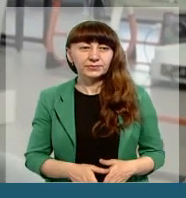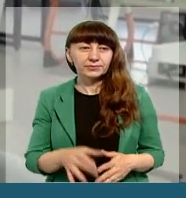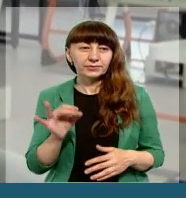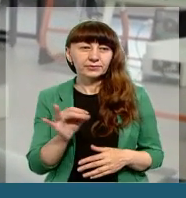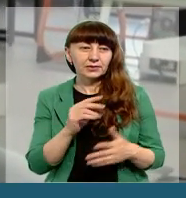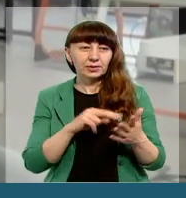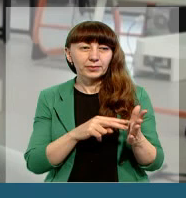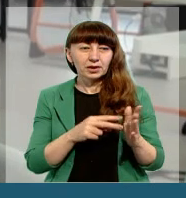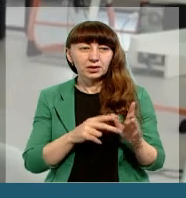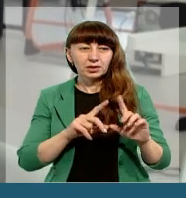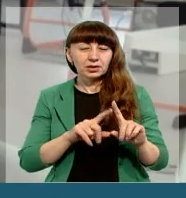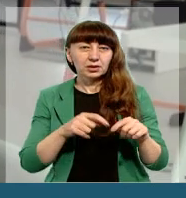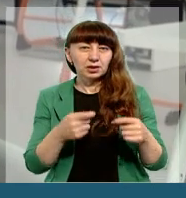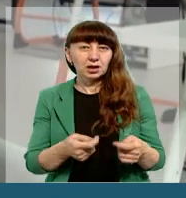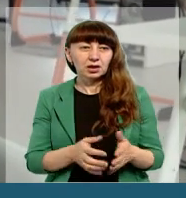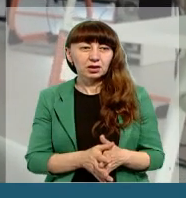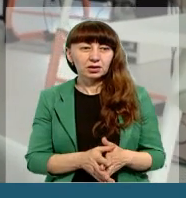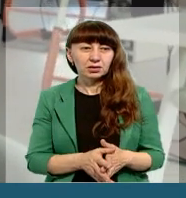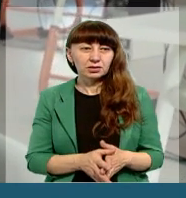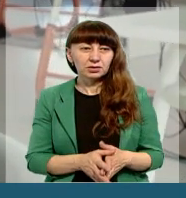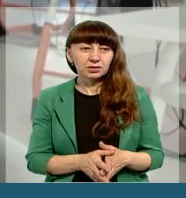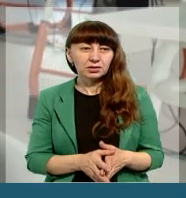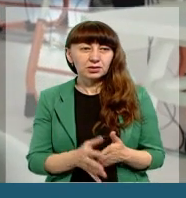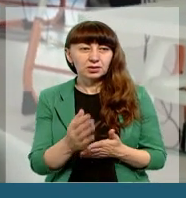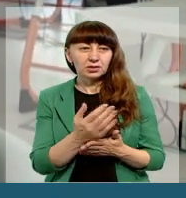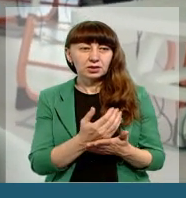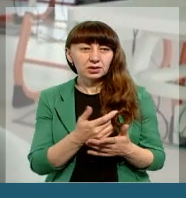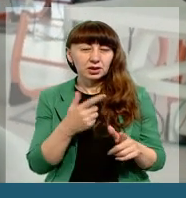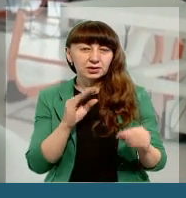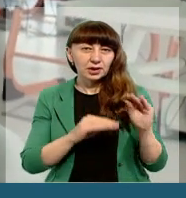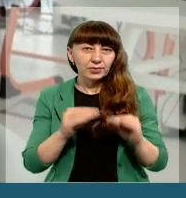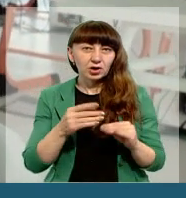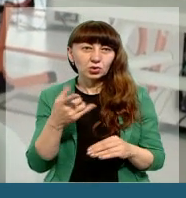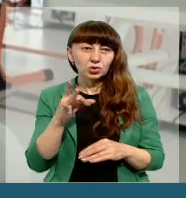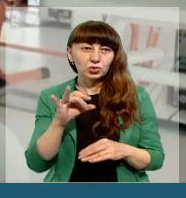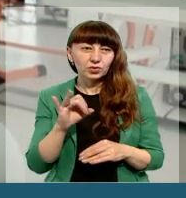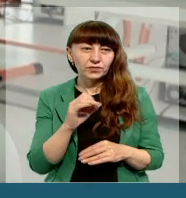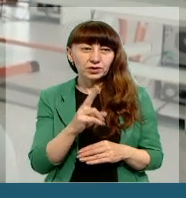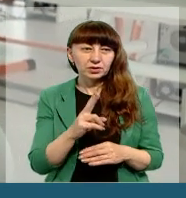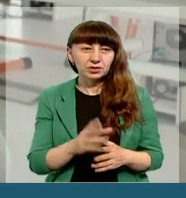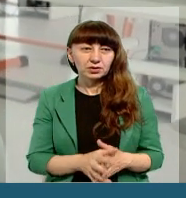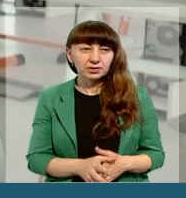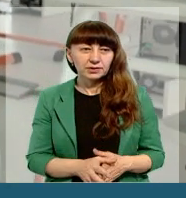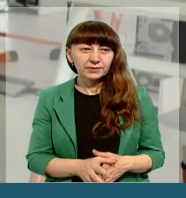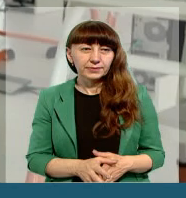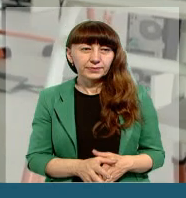И проекты, да, у меня есть. Я собирал грузовик, собирал.